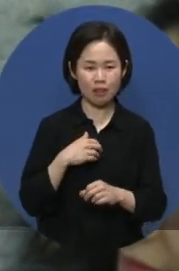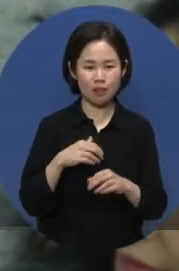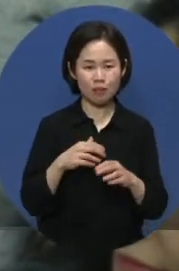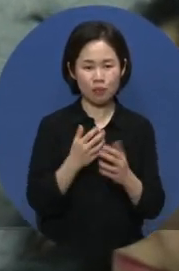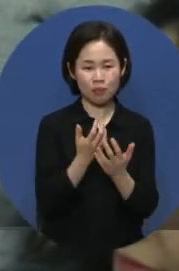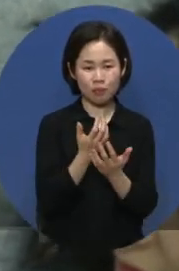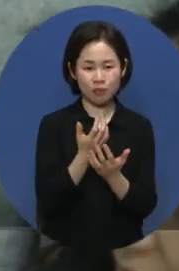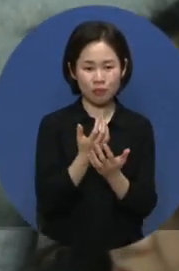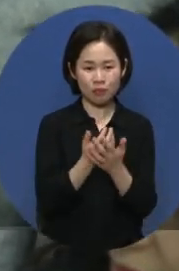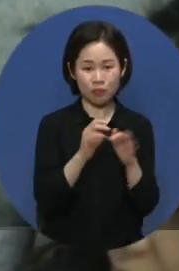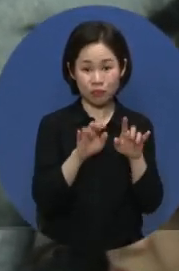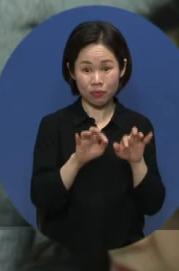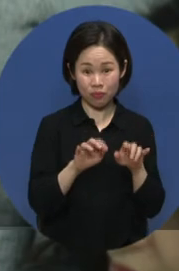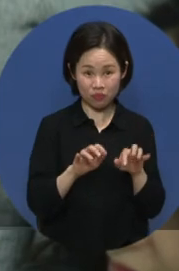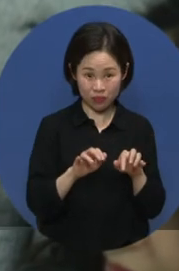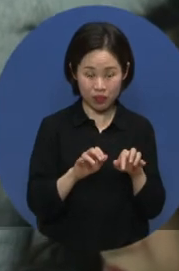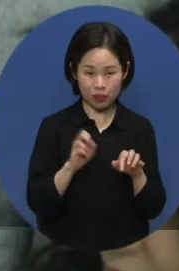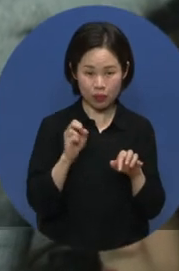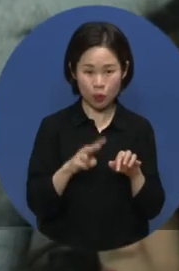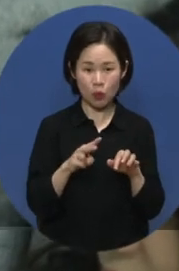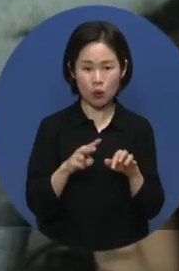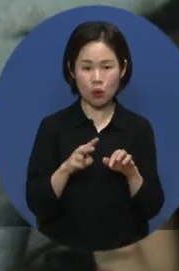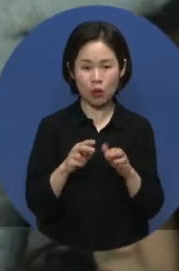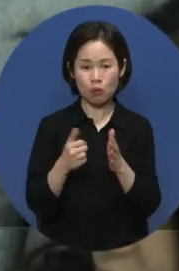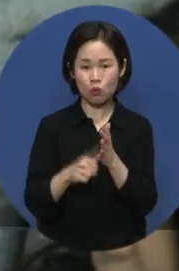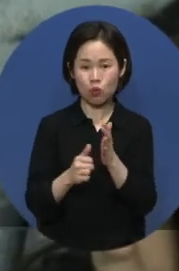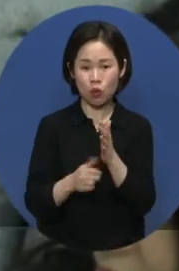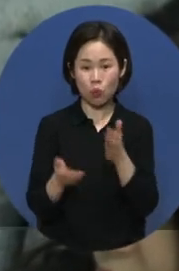제품 포장 작업을